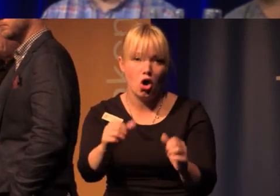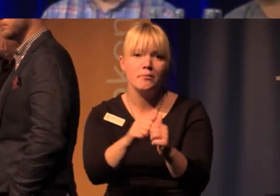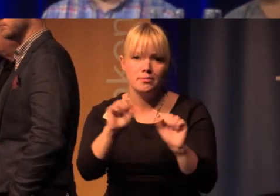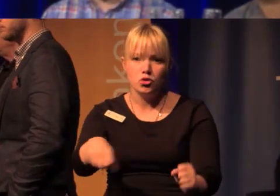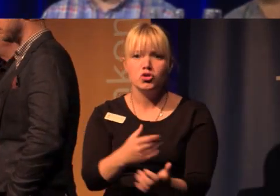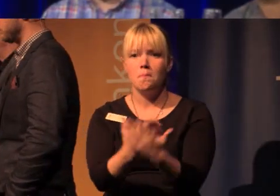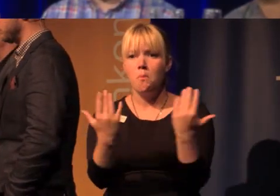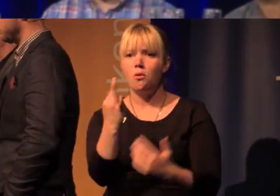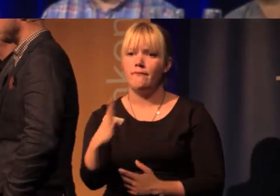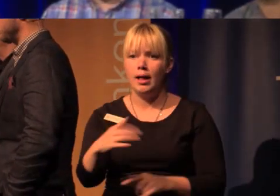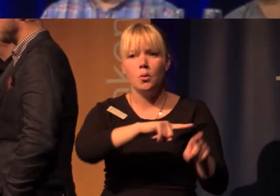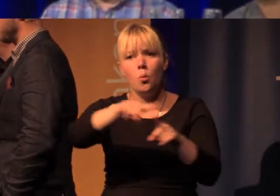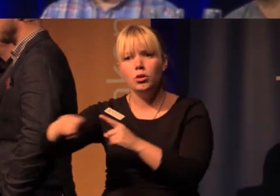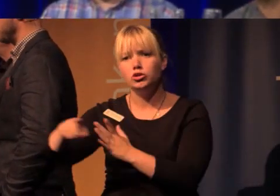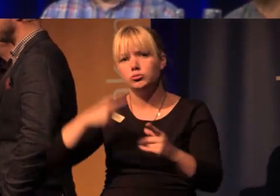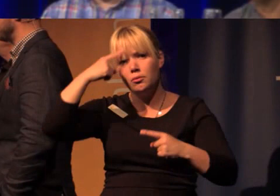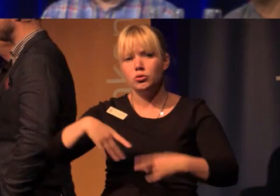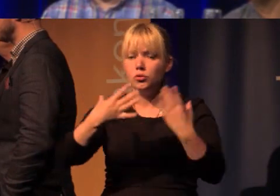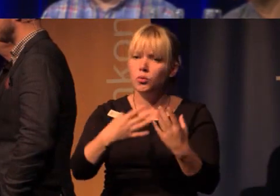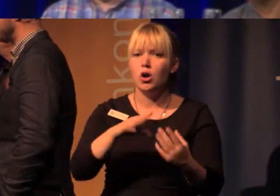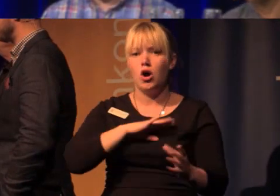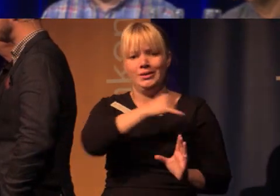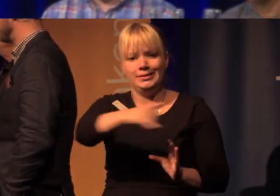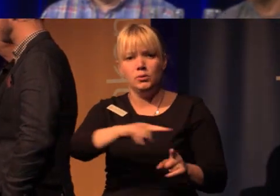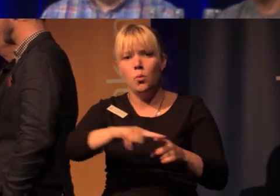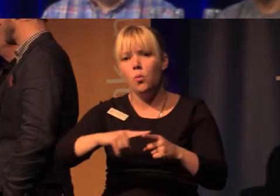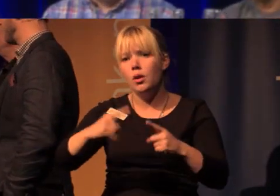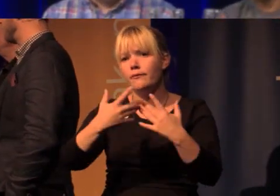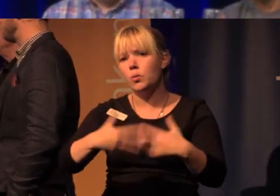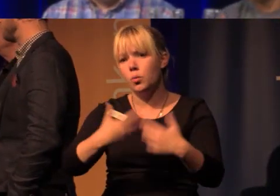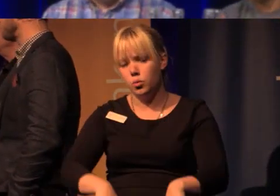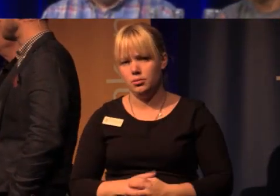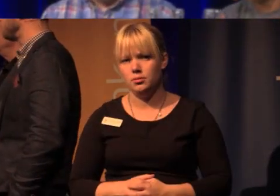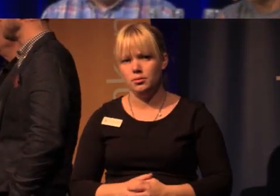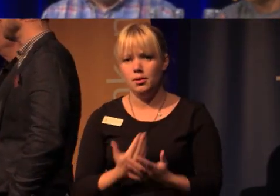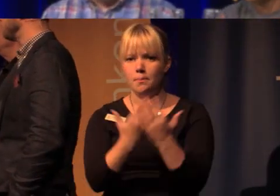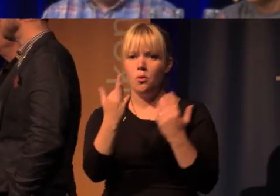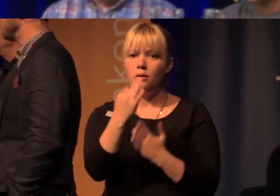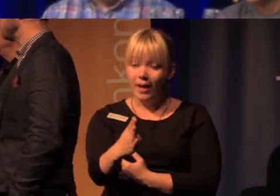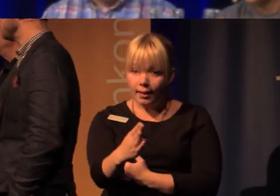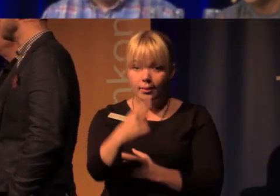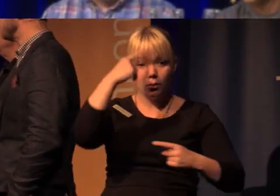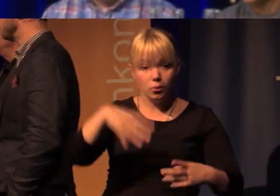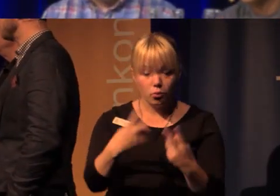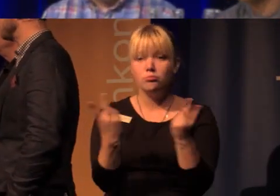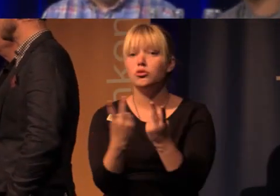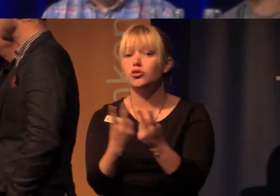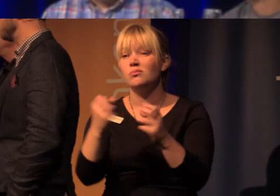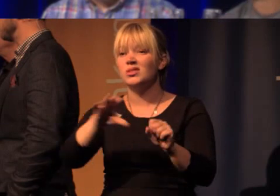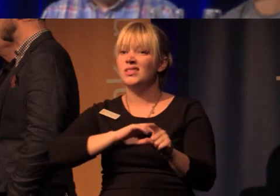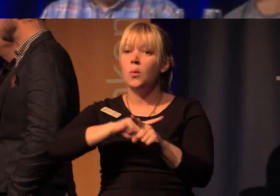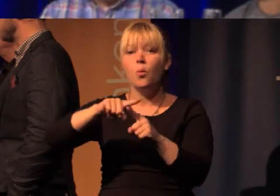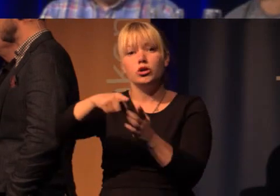mångfald av kultur och kultur som fyller olika funktioner. Och en mångfald av kultur, det kräver också en mångfald bland finansieringsformerna. Vi måste